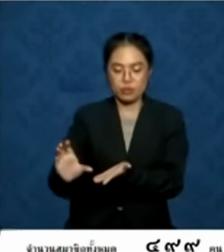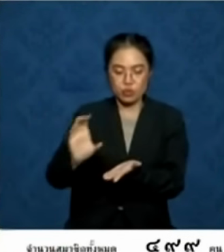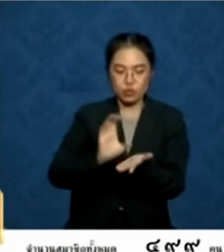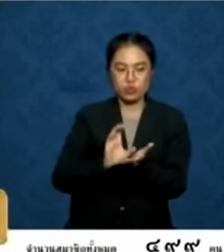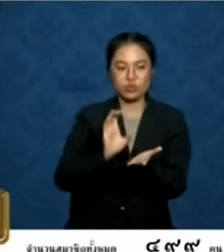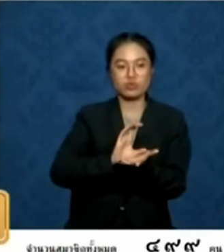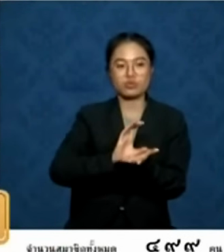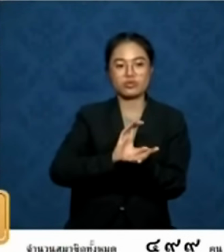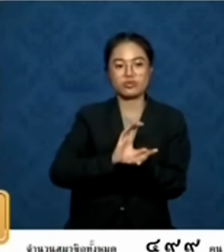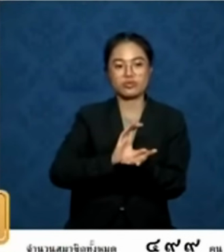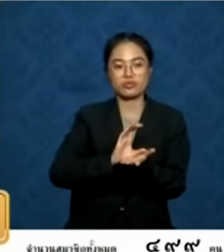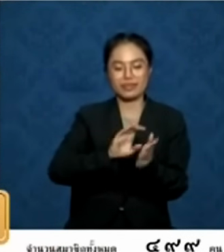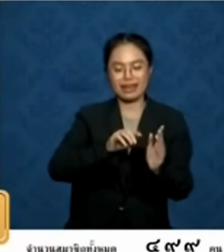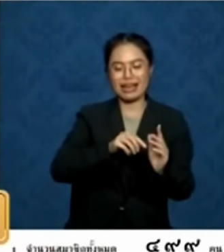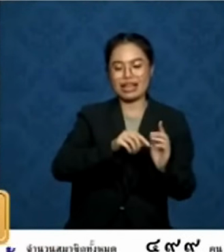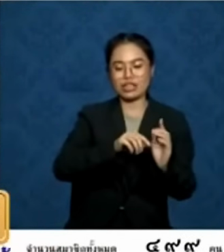า